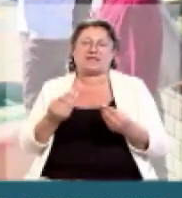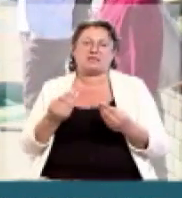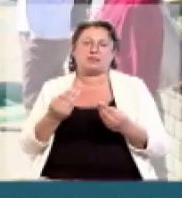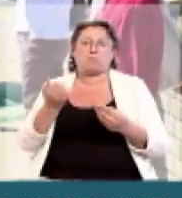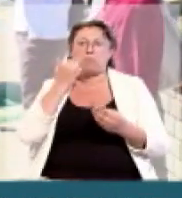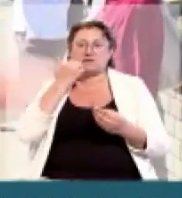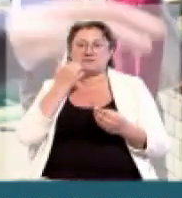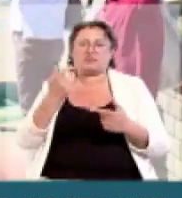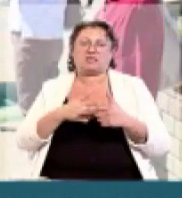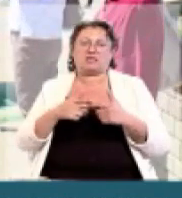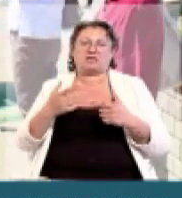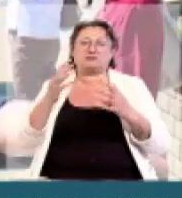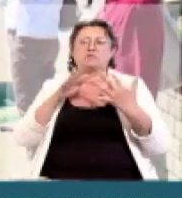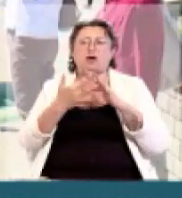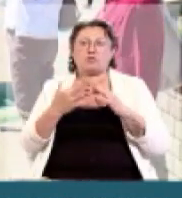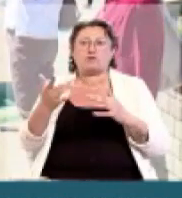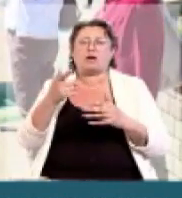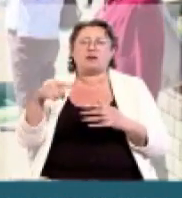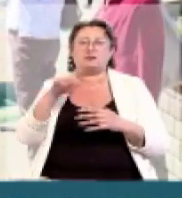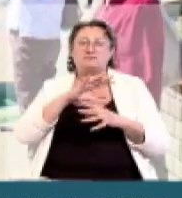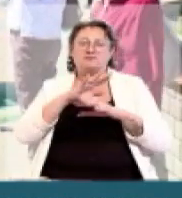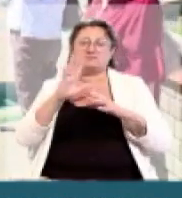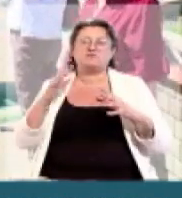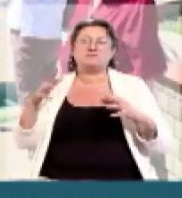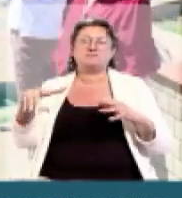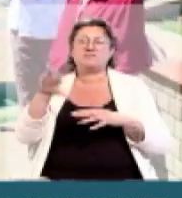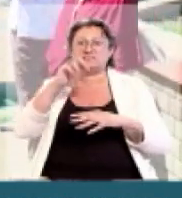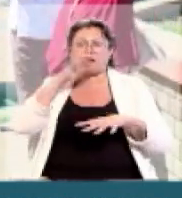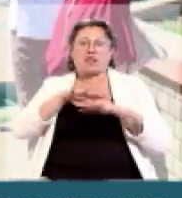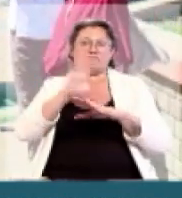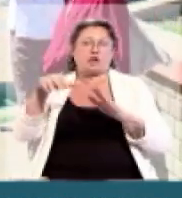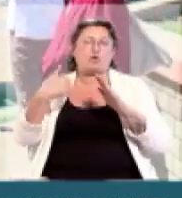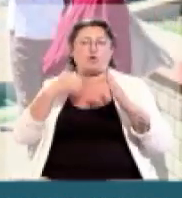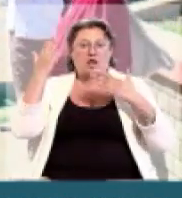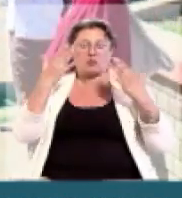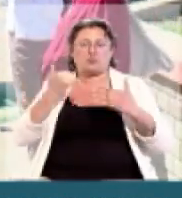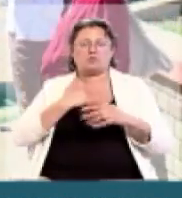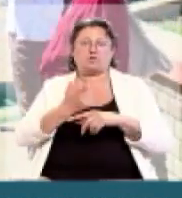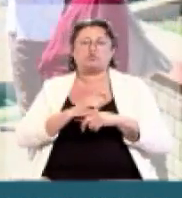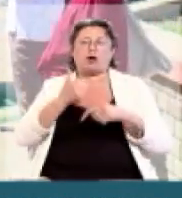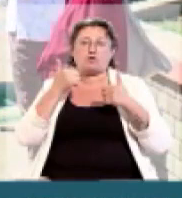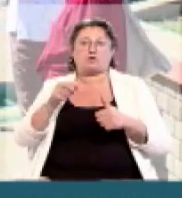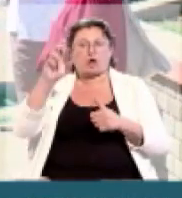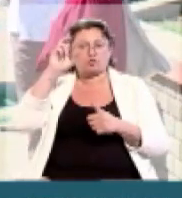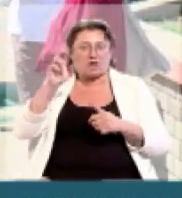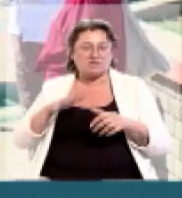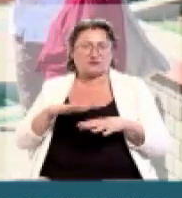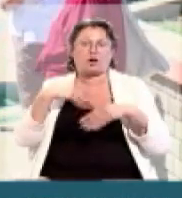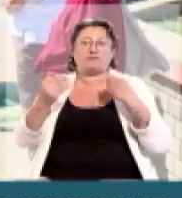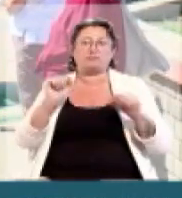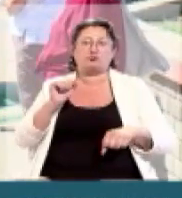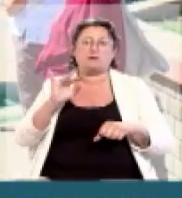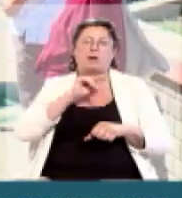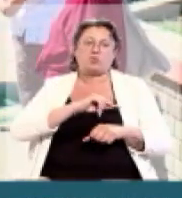допустим, Москвы или там Сеула, или где там, чтобы вся страна гуляла. У нас очень хорошее государство, которое дает нам